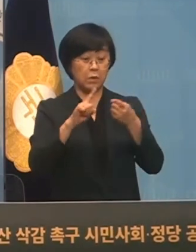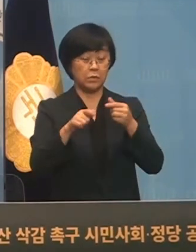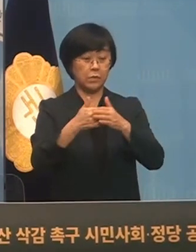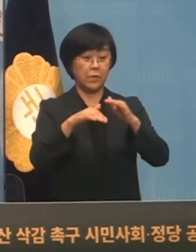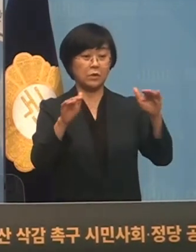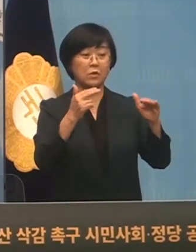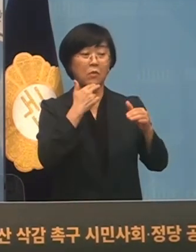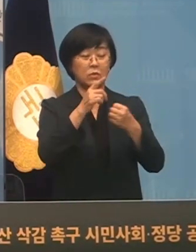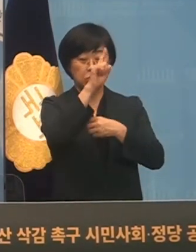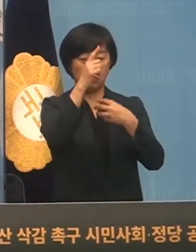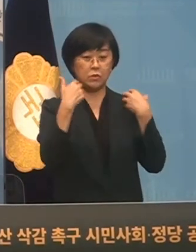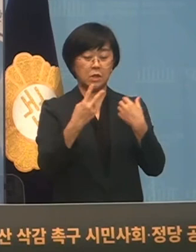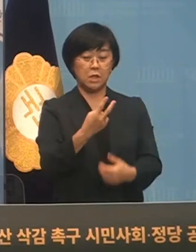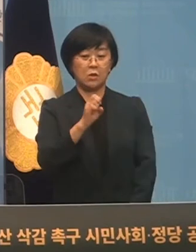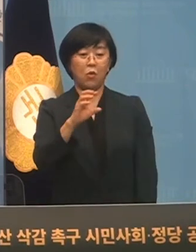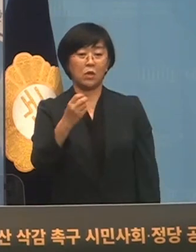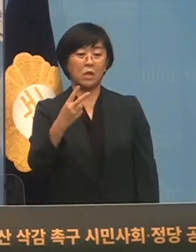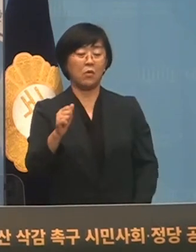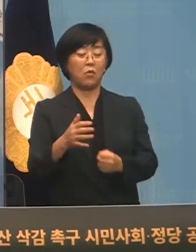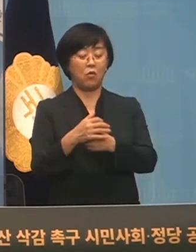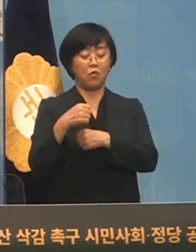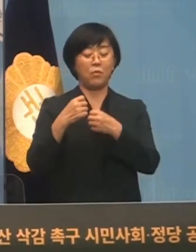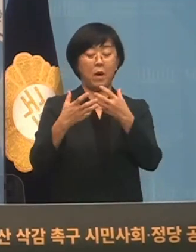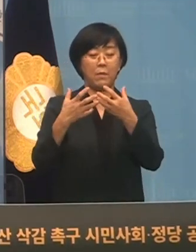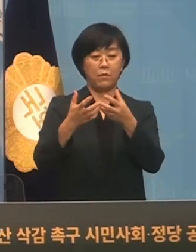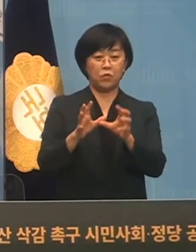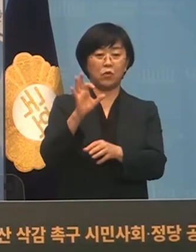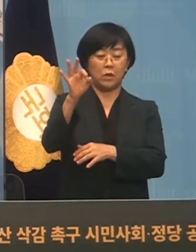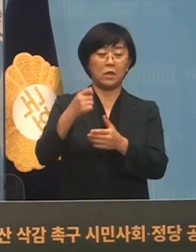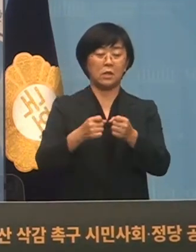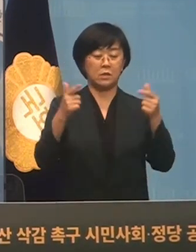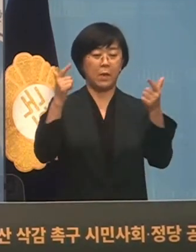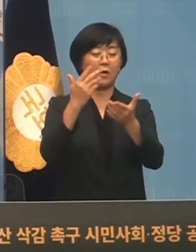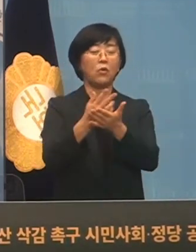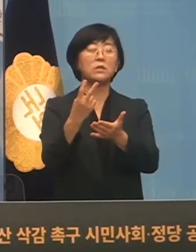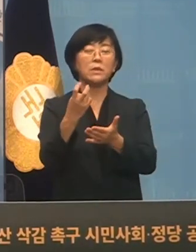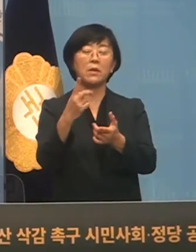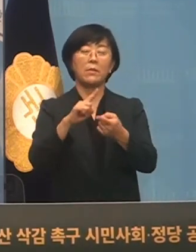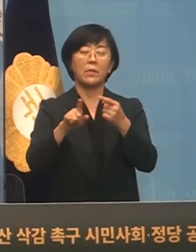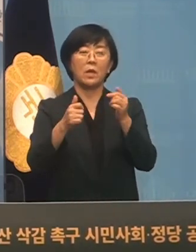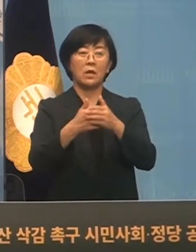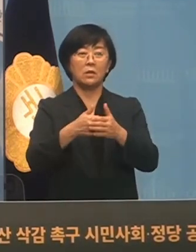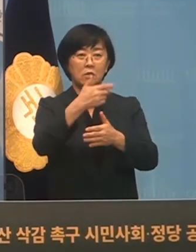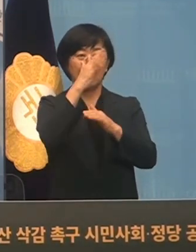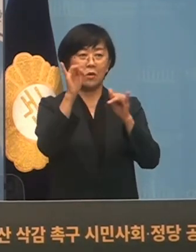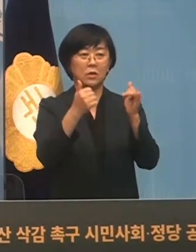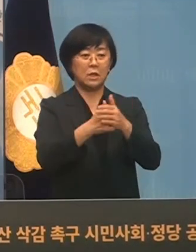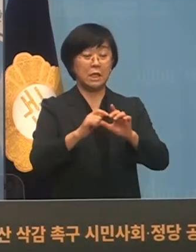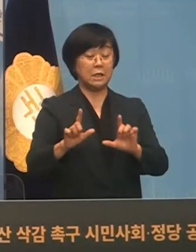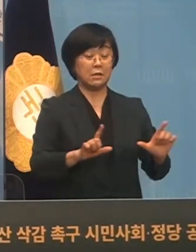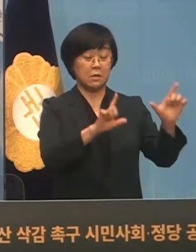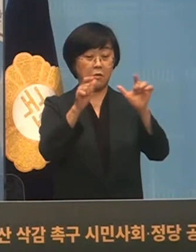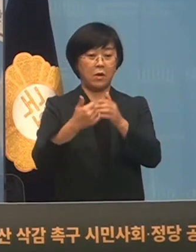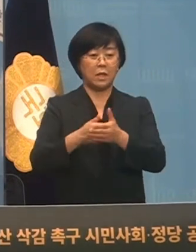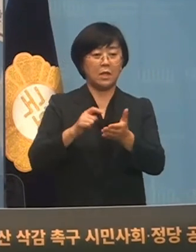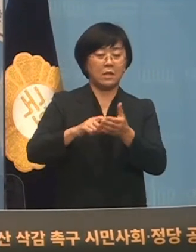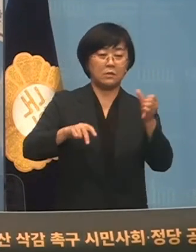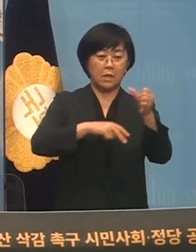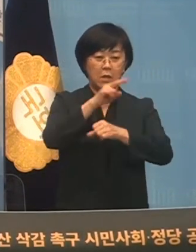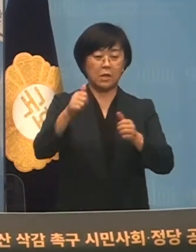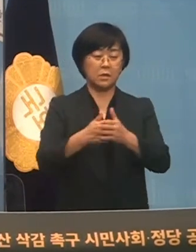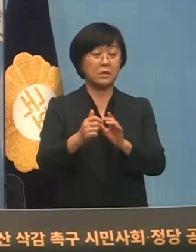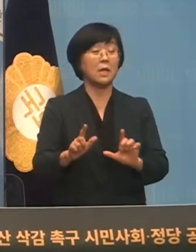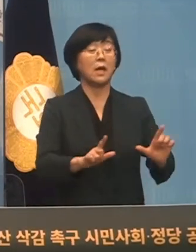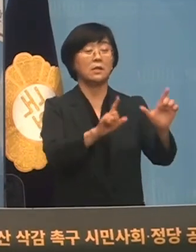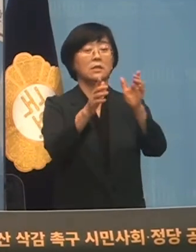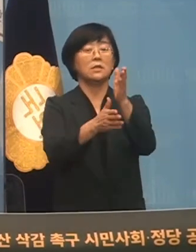속에서 정부는 2022년 국방 예산을 늘릴 것이 아니라 청년들의 불안정한 일상과 재난 상황에서 위태롭게 버티고 있는 시민들의